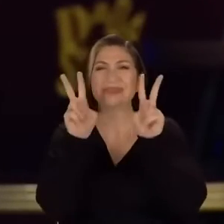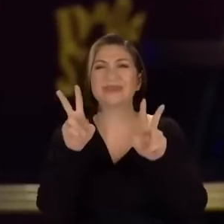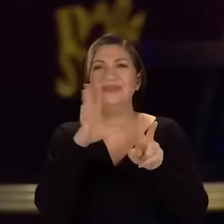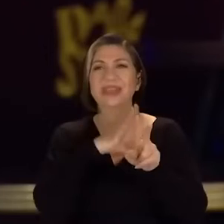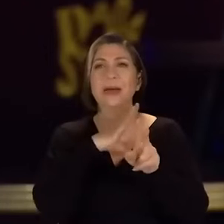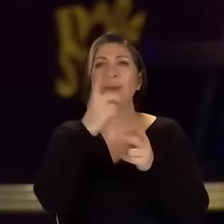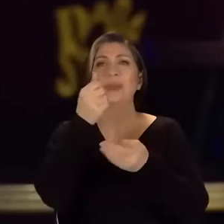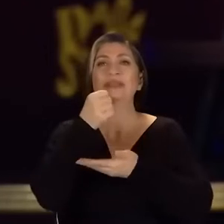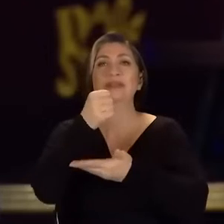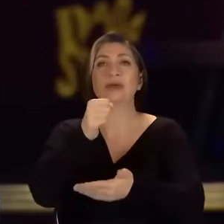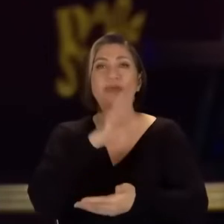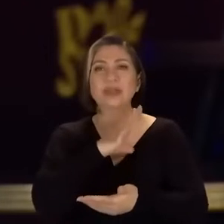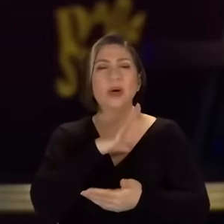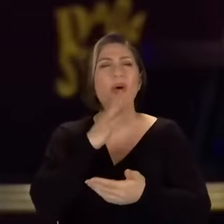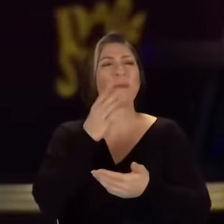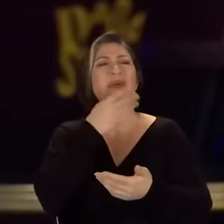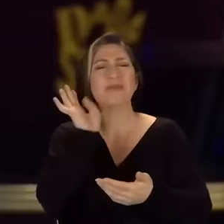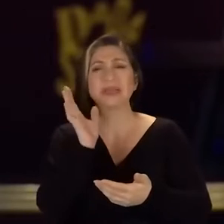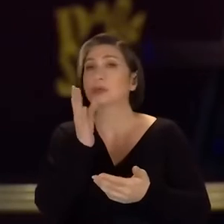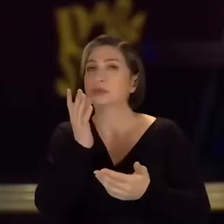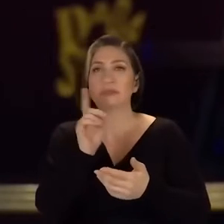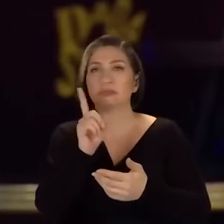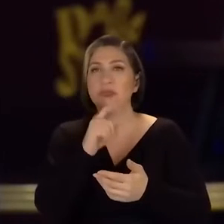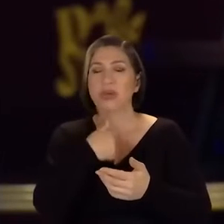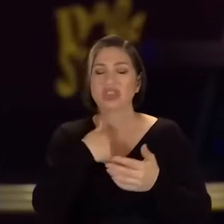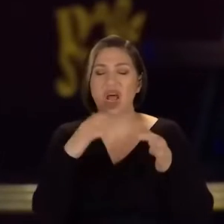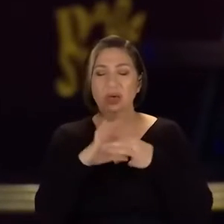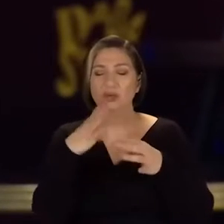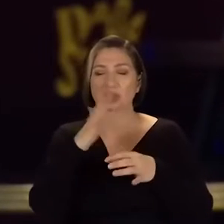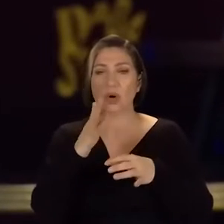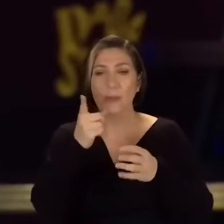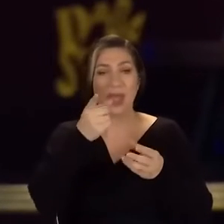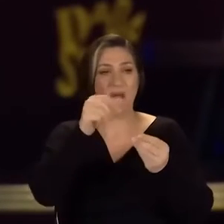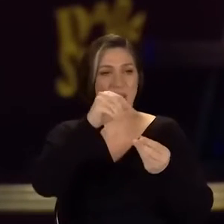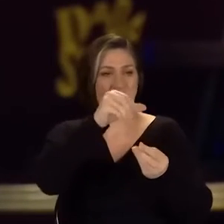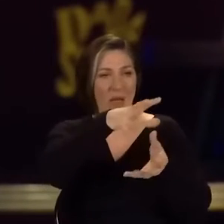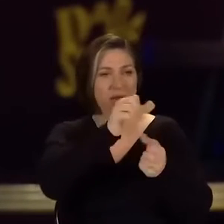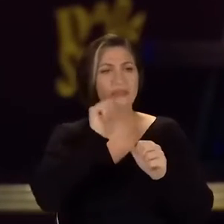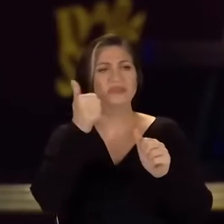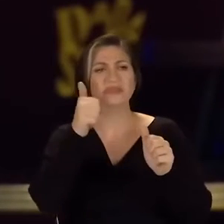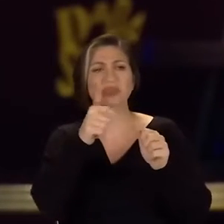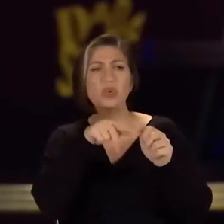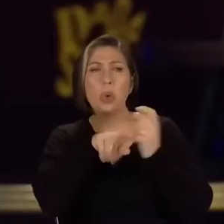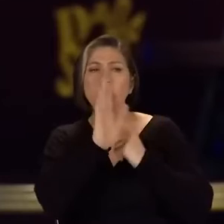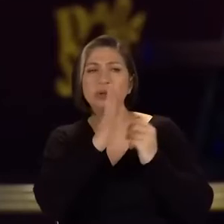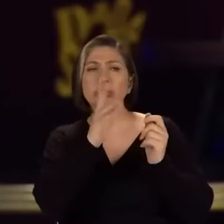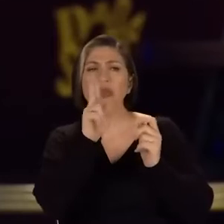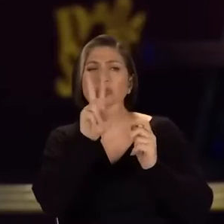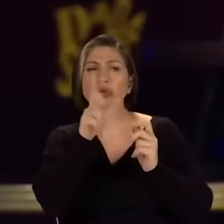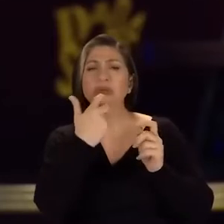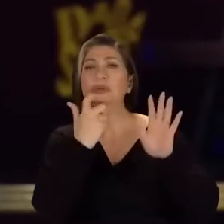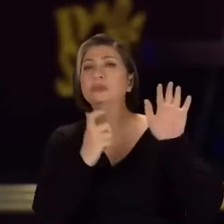vardır, finansal okuryazarlığı düşüktür. Hiç alakası yok. Yani vade olarak bir arsa alıp ya buradan yarın öbür gün yol geçer diye 23